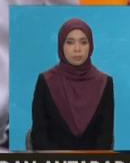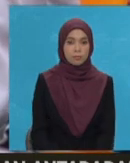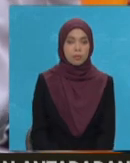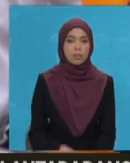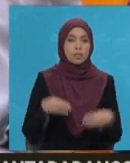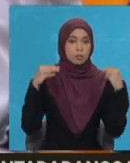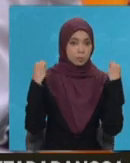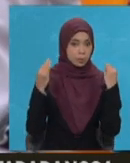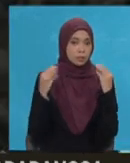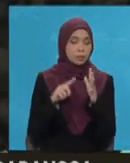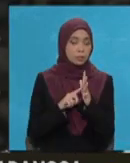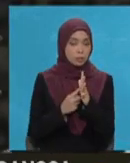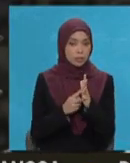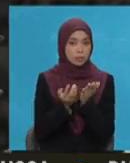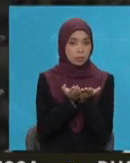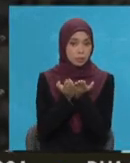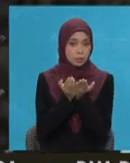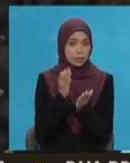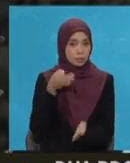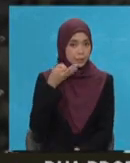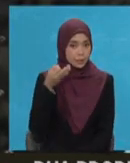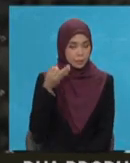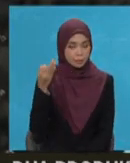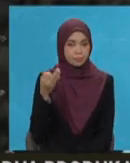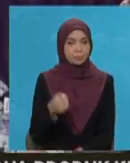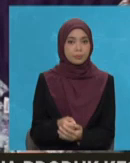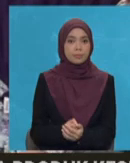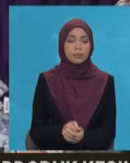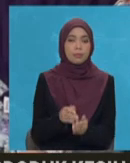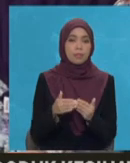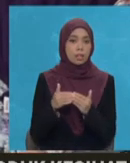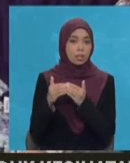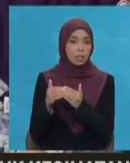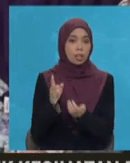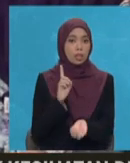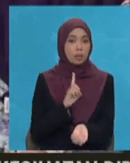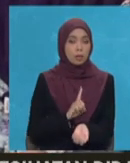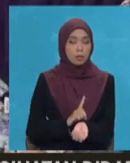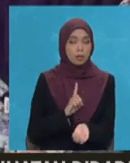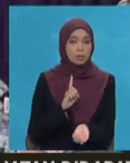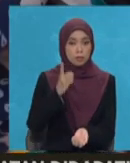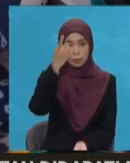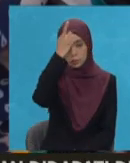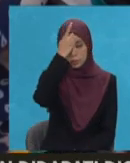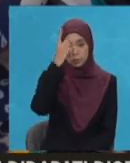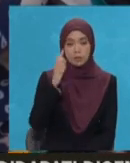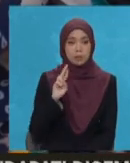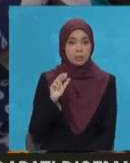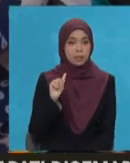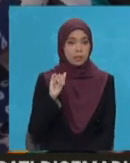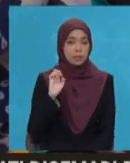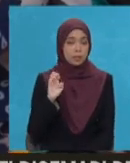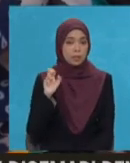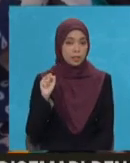majelis dimulaikan dengan bacaan surah al-fatihah diketuai oleh Doktor hajar denan bin Haji basar raisb juga diadakan